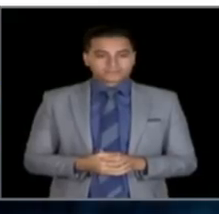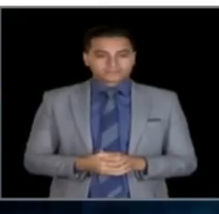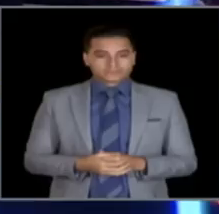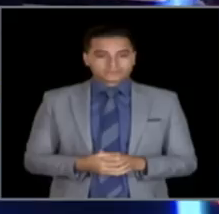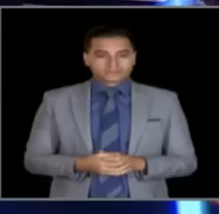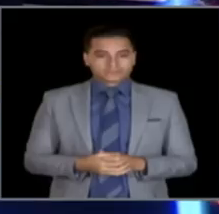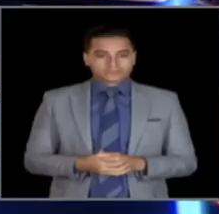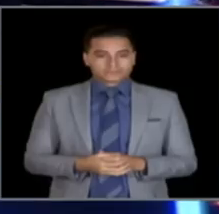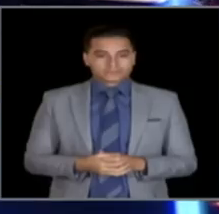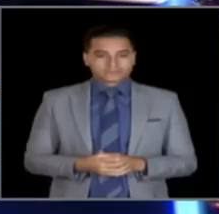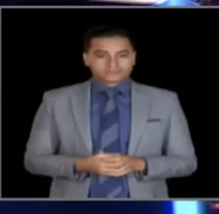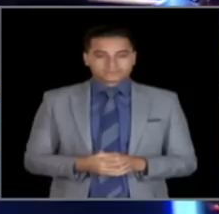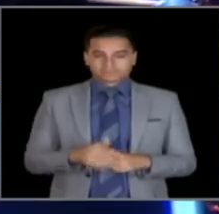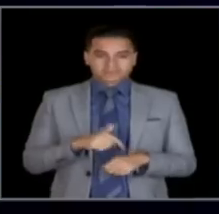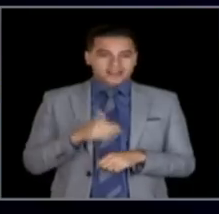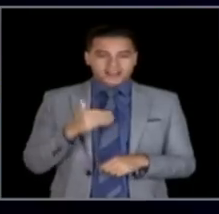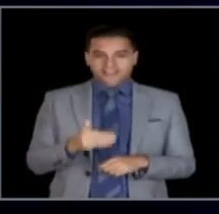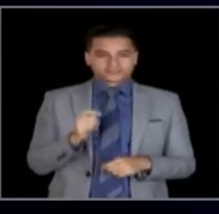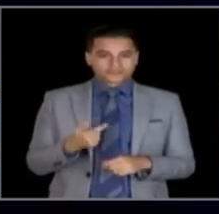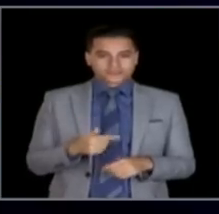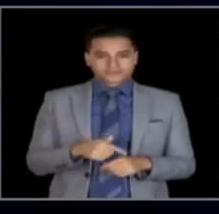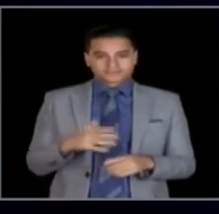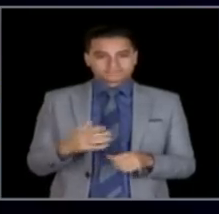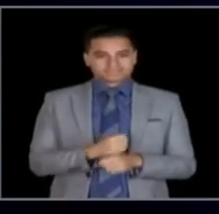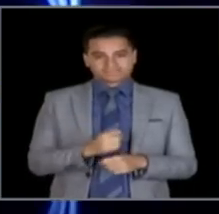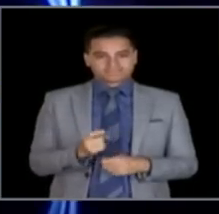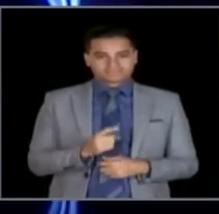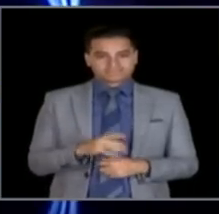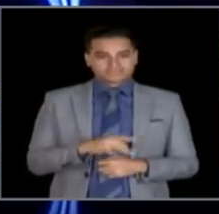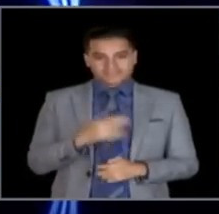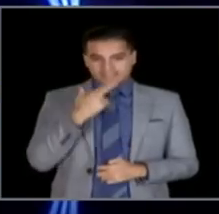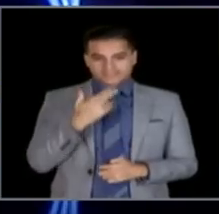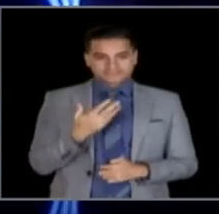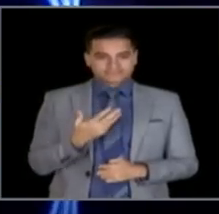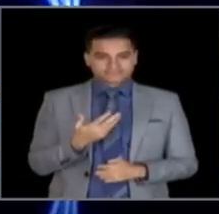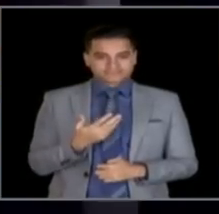ما لحقناش. ما لحقتوش. هارد لك. 30